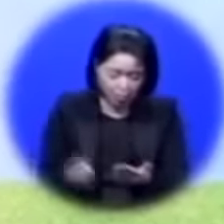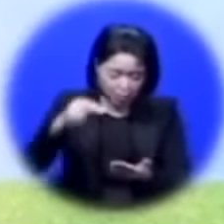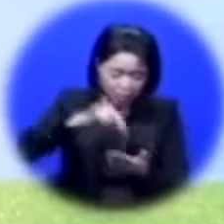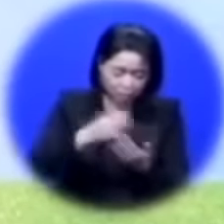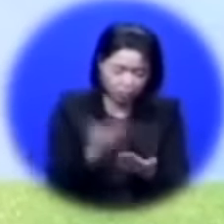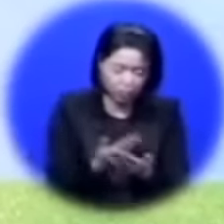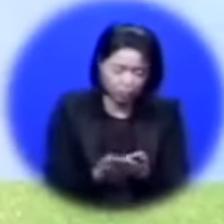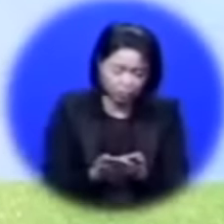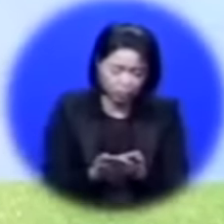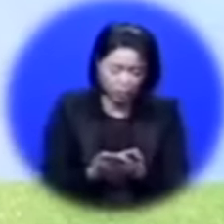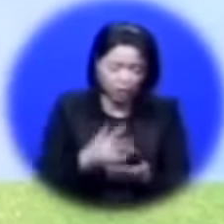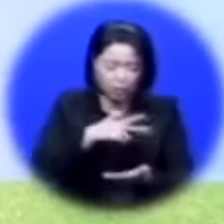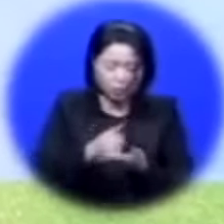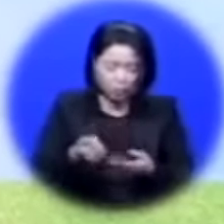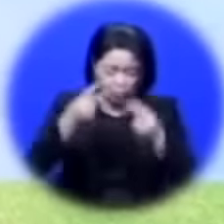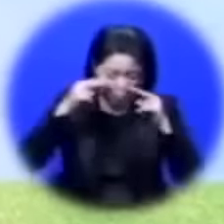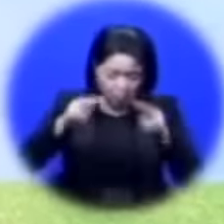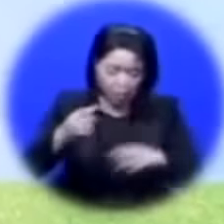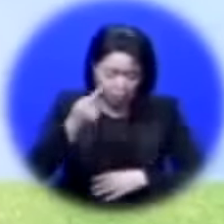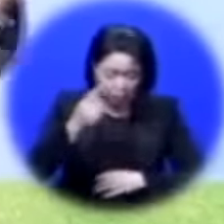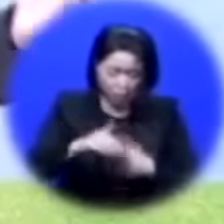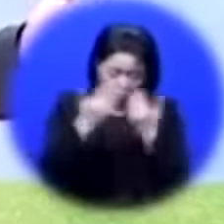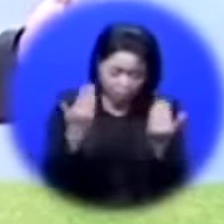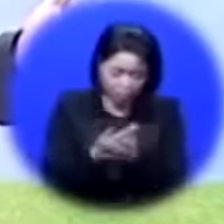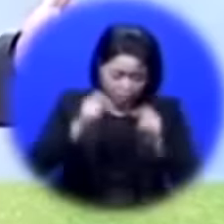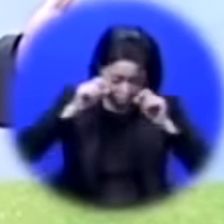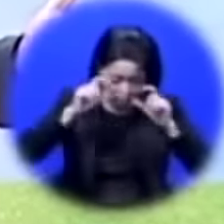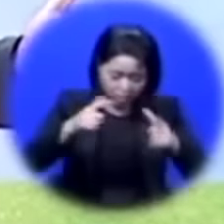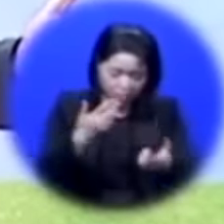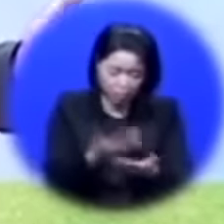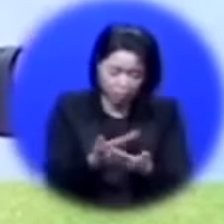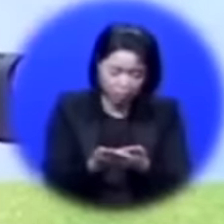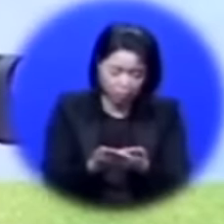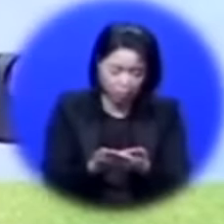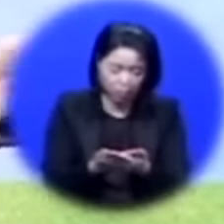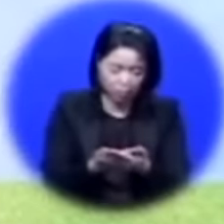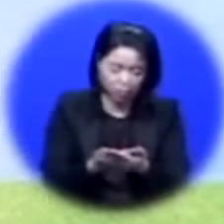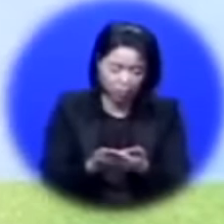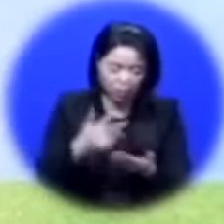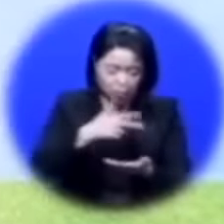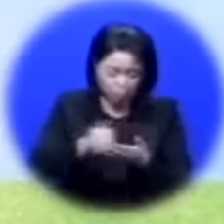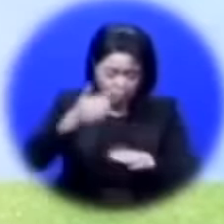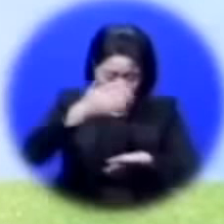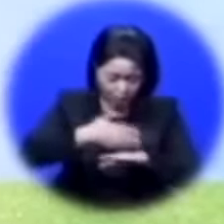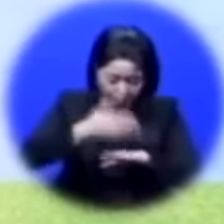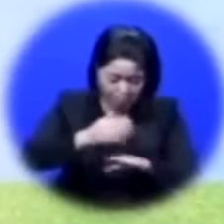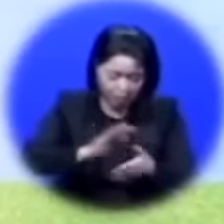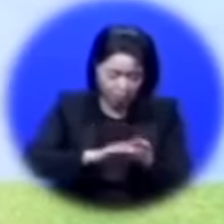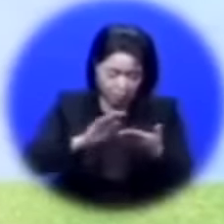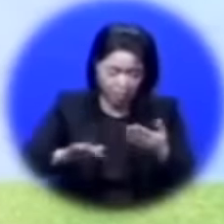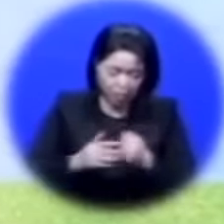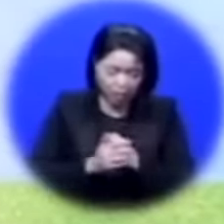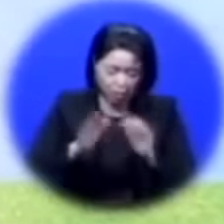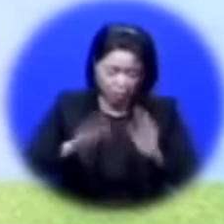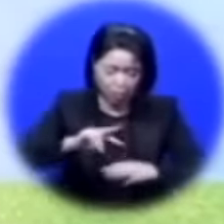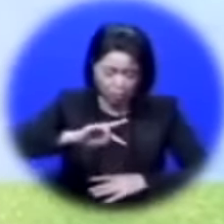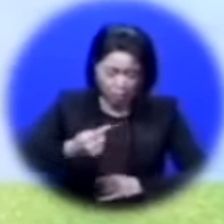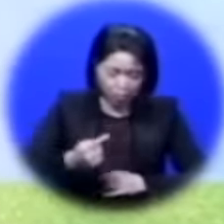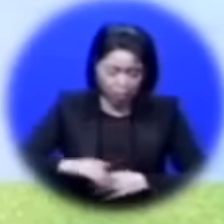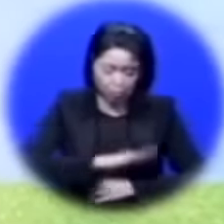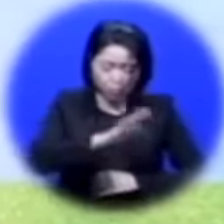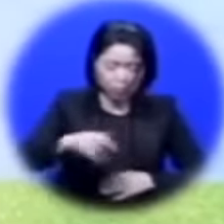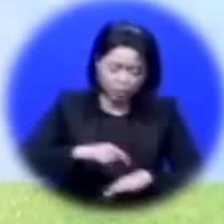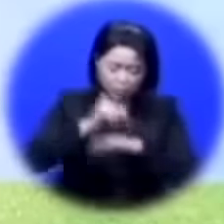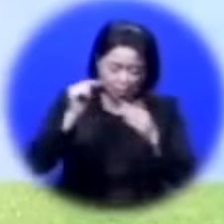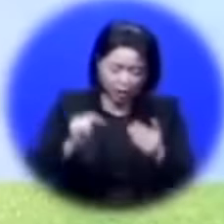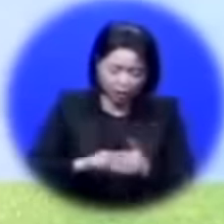주소서 주님을 바라보는 눈을 온전히 열어 주소서 주님 감사합니다 오늘도 저희들의